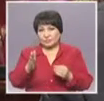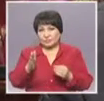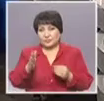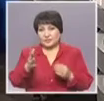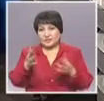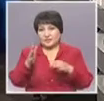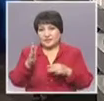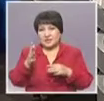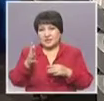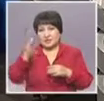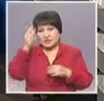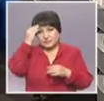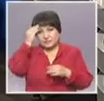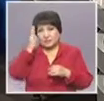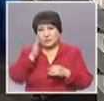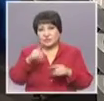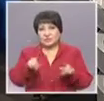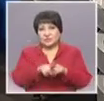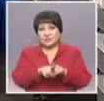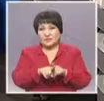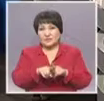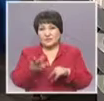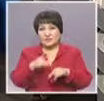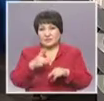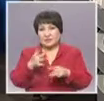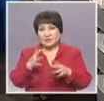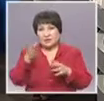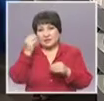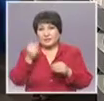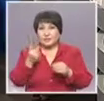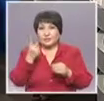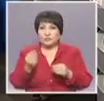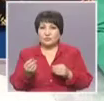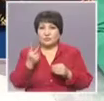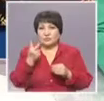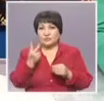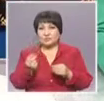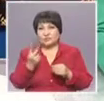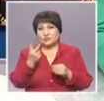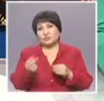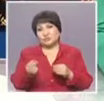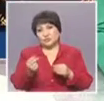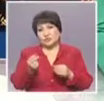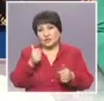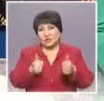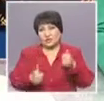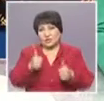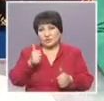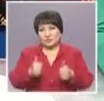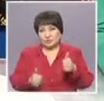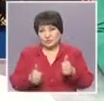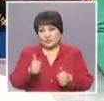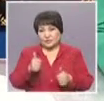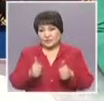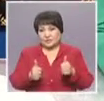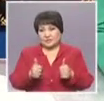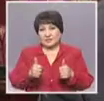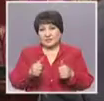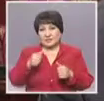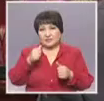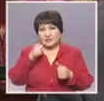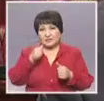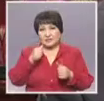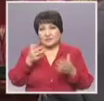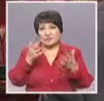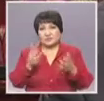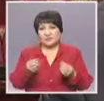енді сондай ойларымыз бар. Бір күндік болмаса екі күндік, үш күндік тұруға да әлі мінекей күн ертең ақ жетеміз